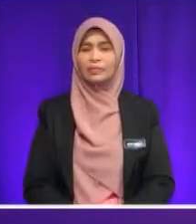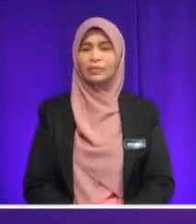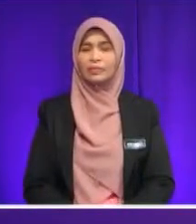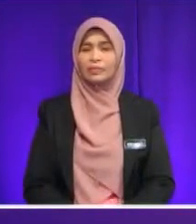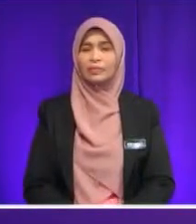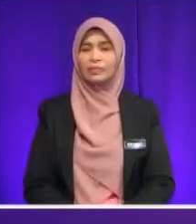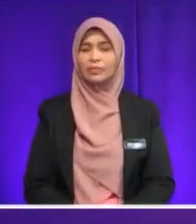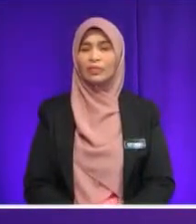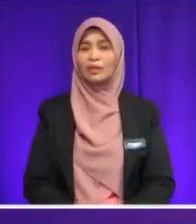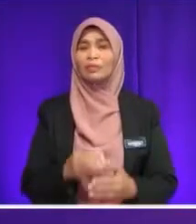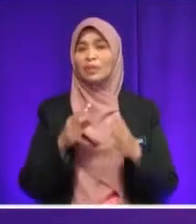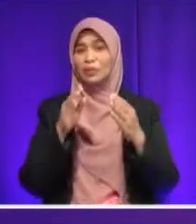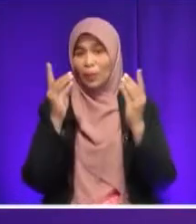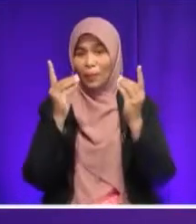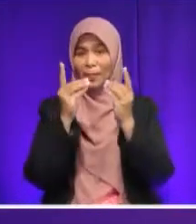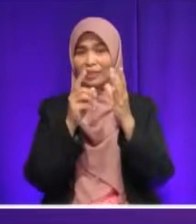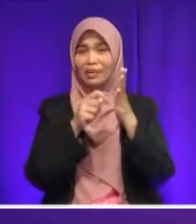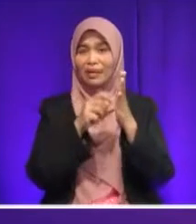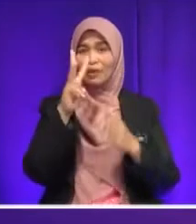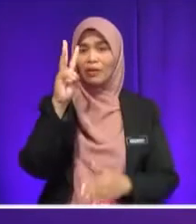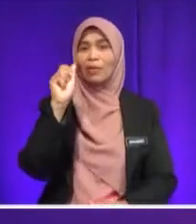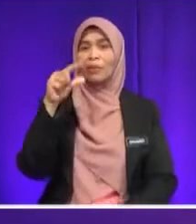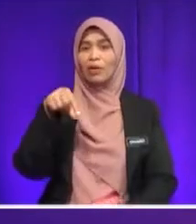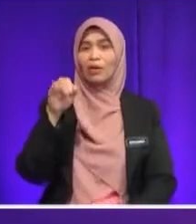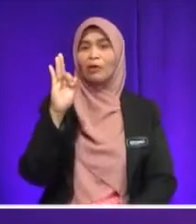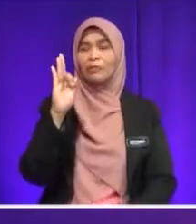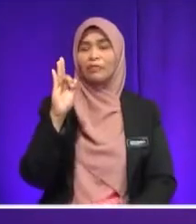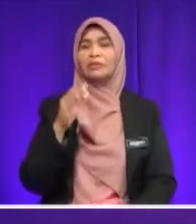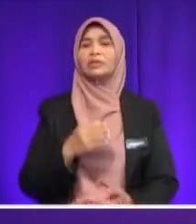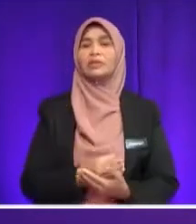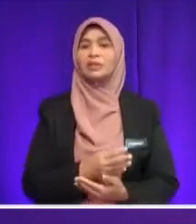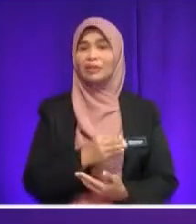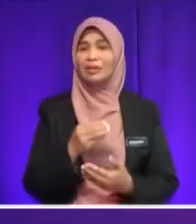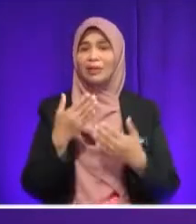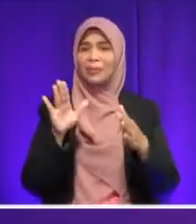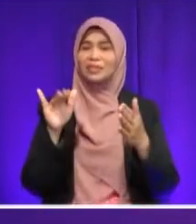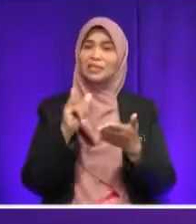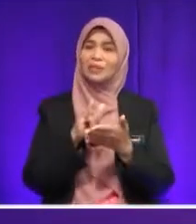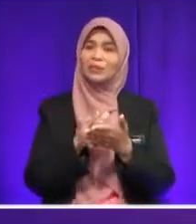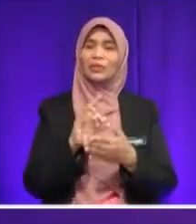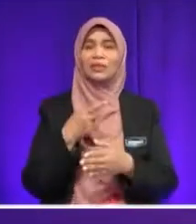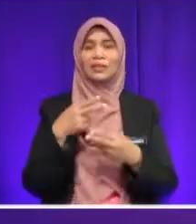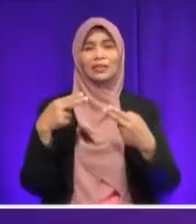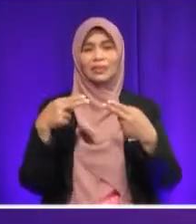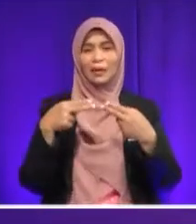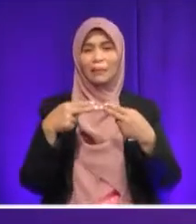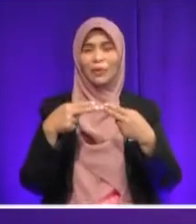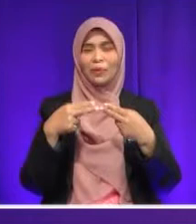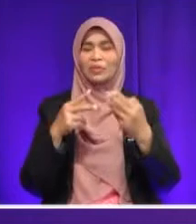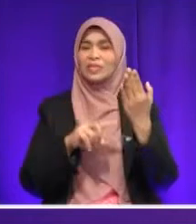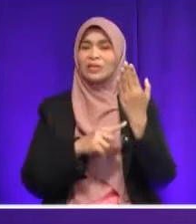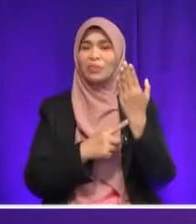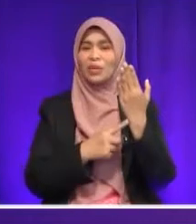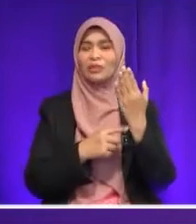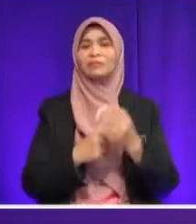kita jumpa tanda waqaf so kita pun waqaf waintubdu kita baca selepas Anda waktu